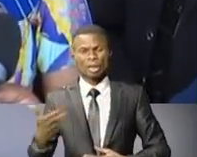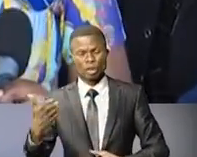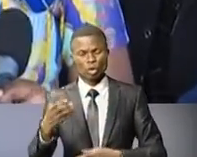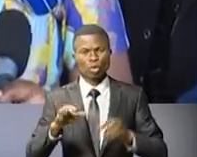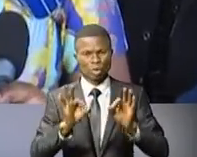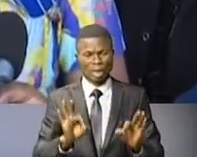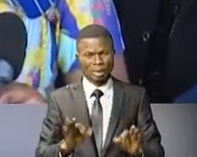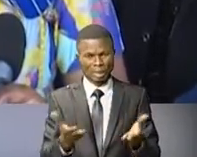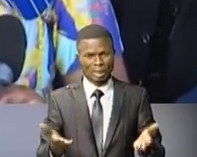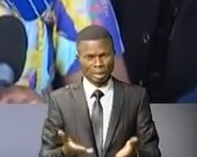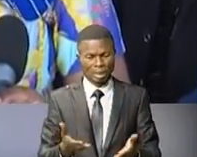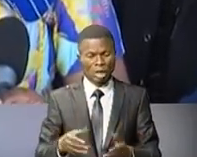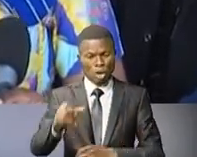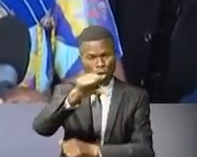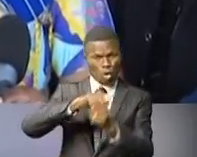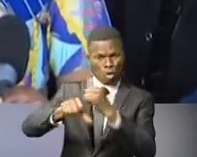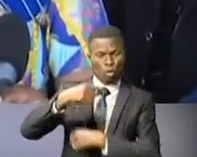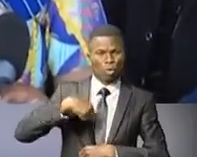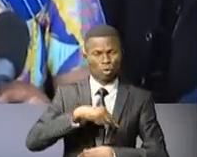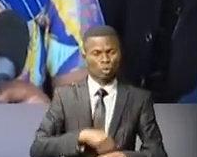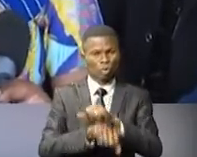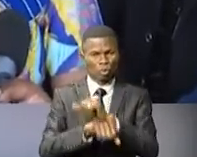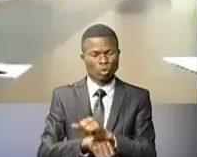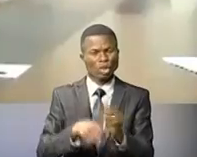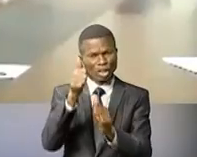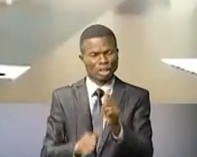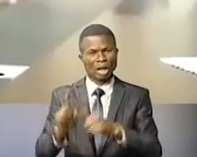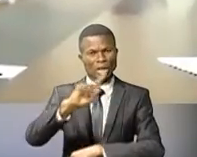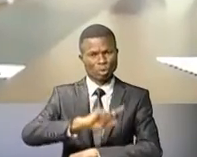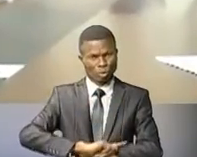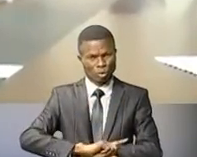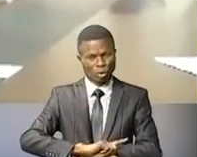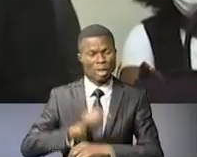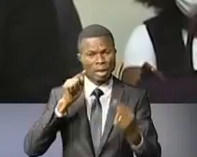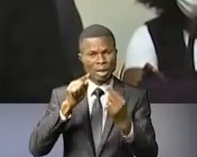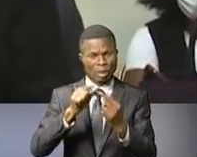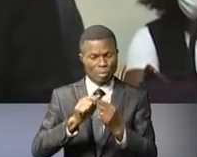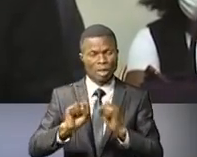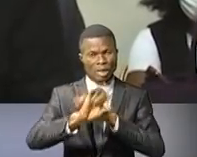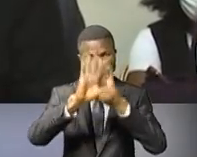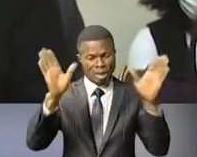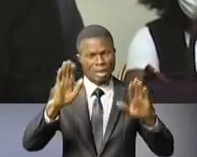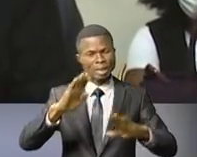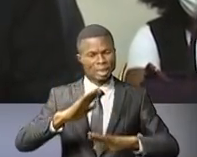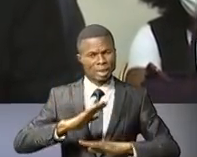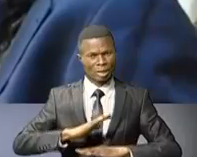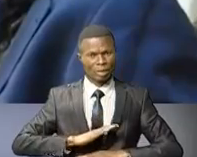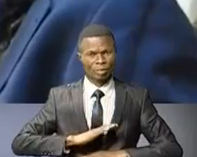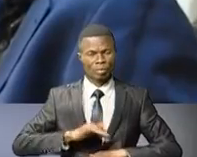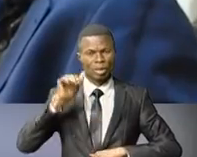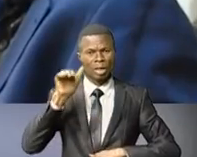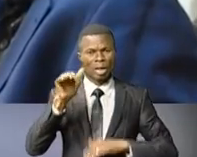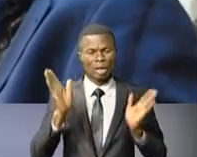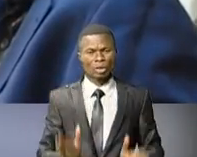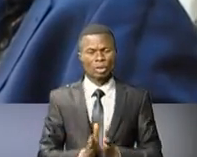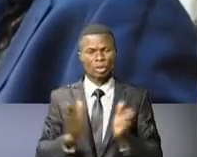naturel, c'est dans notre environnement habituel et quotidien. C'est un motif visiblement de satisfaction pour le directeur général